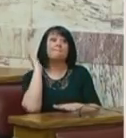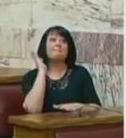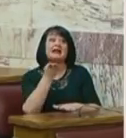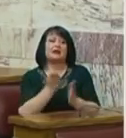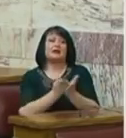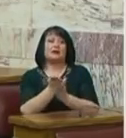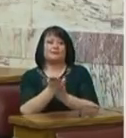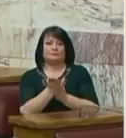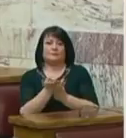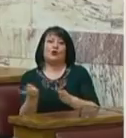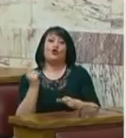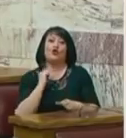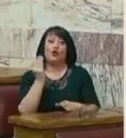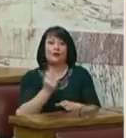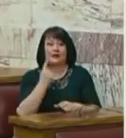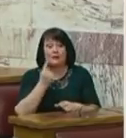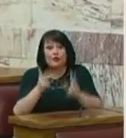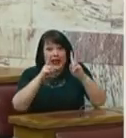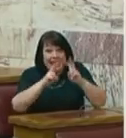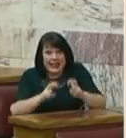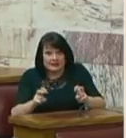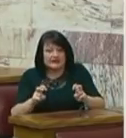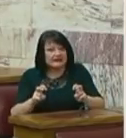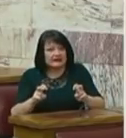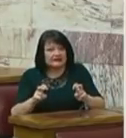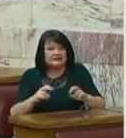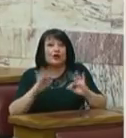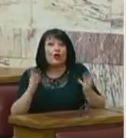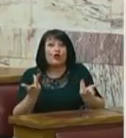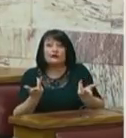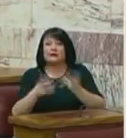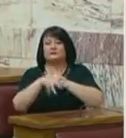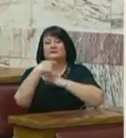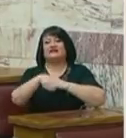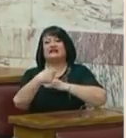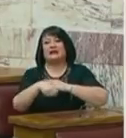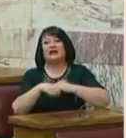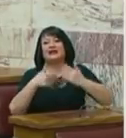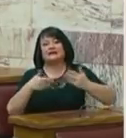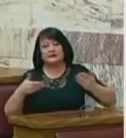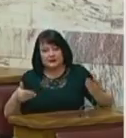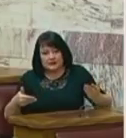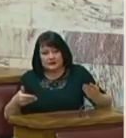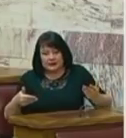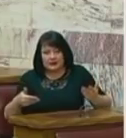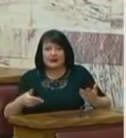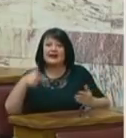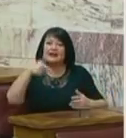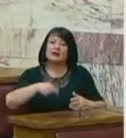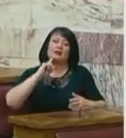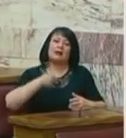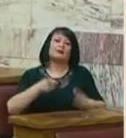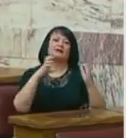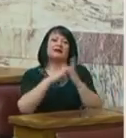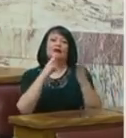προβλέπει προκαταρτική εξέταση όταν μηνύονται εισαγγελική λειτουργή και όχι εφαρμογή της γενικής διάταξης του άρθρου 47